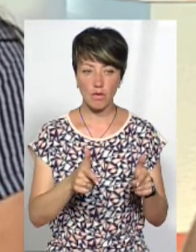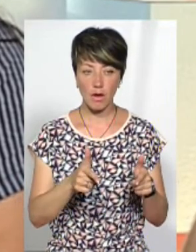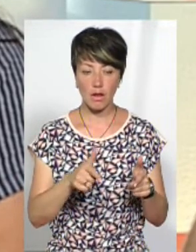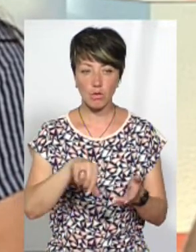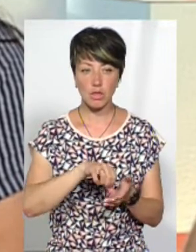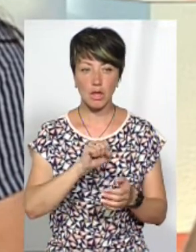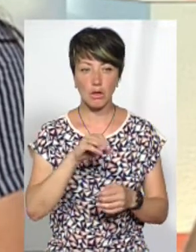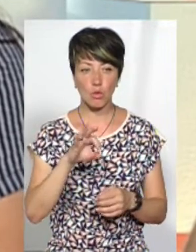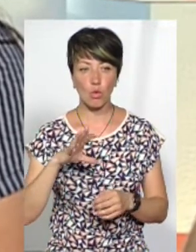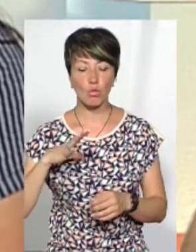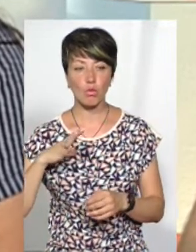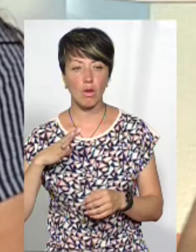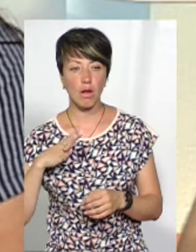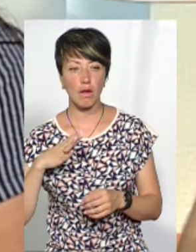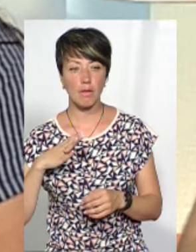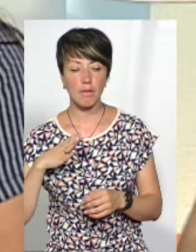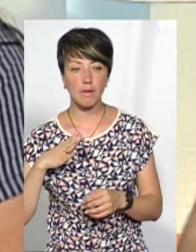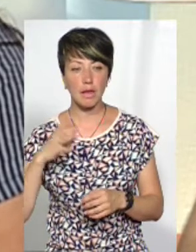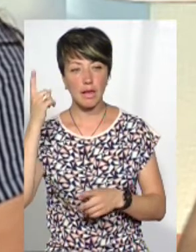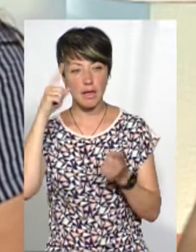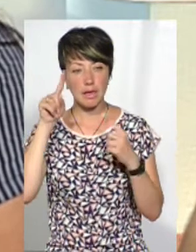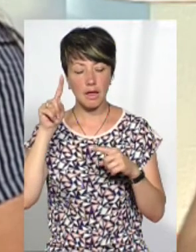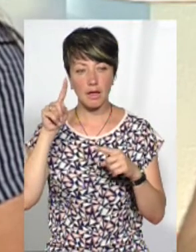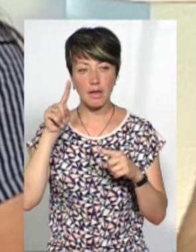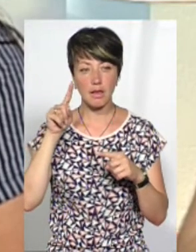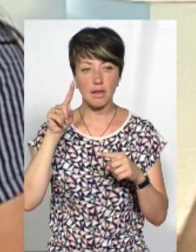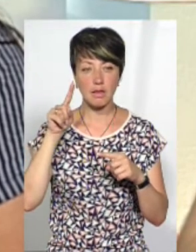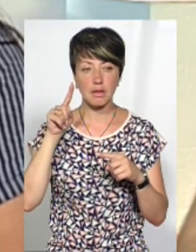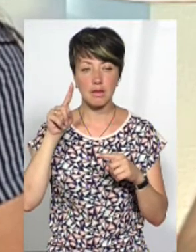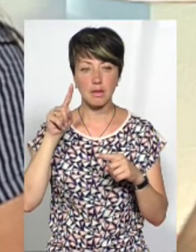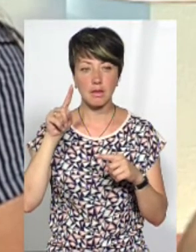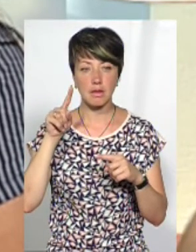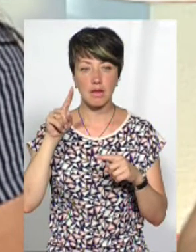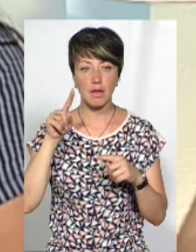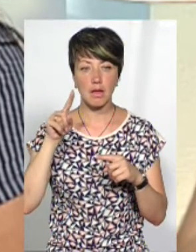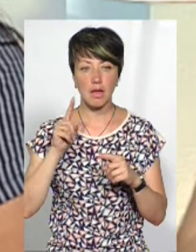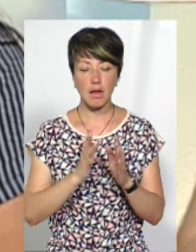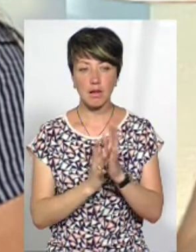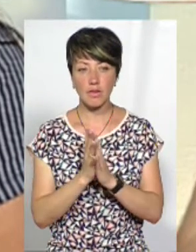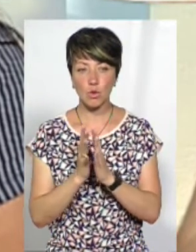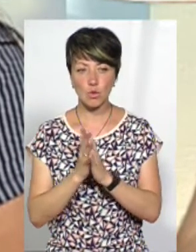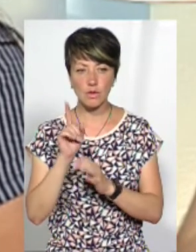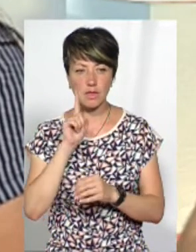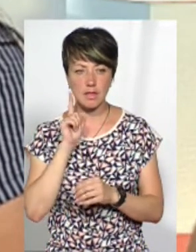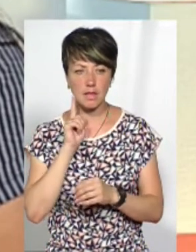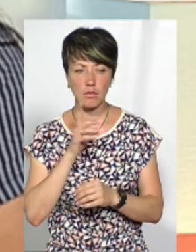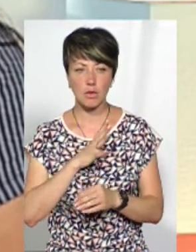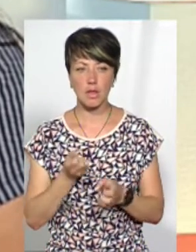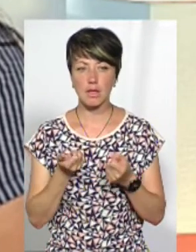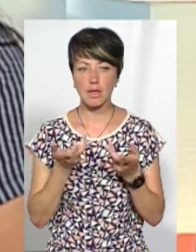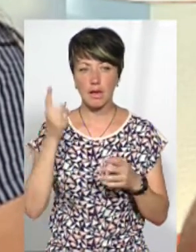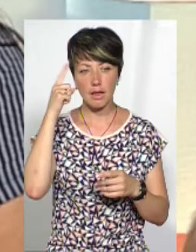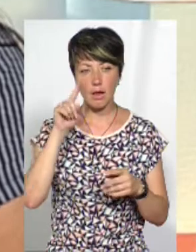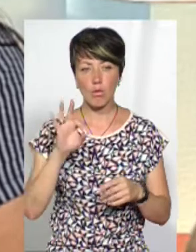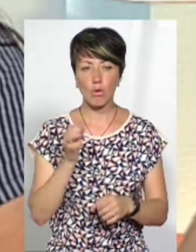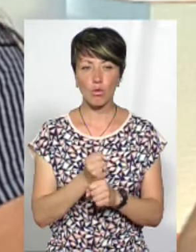АТО, була ідея там по вирощуванню мікрозелені, була і декілька ідей